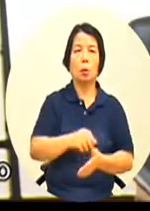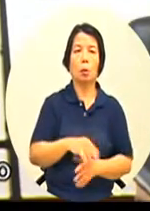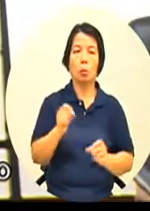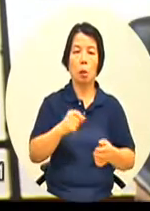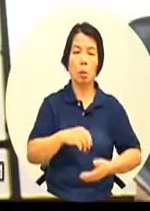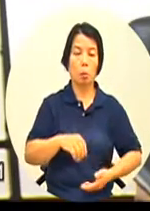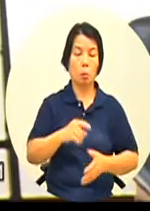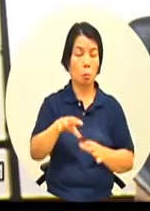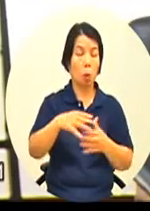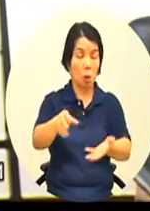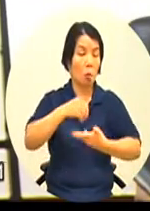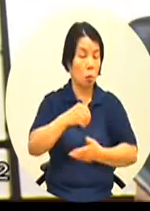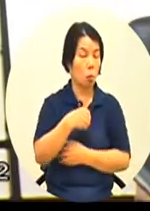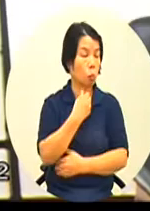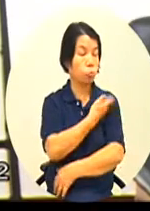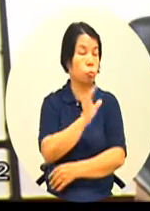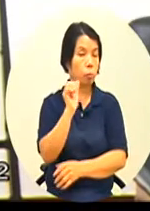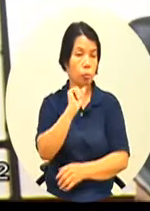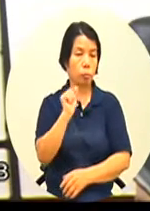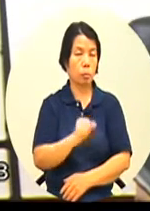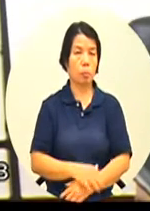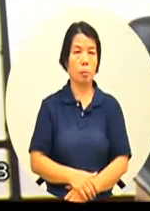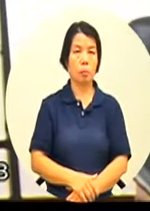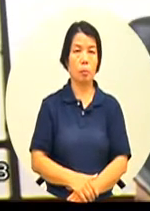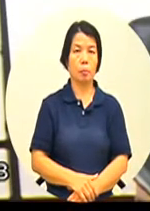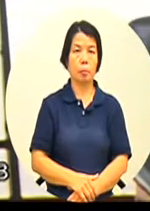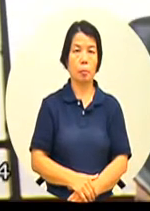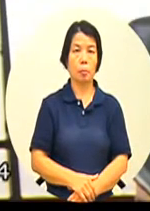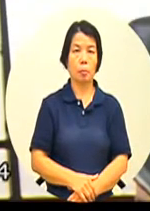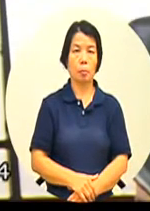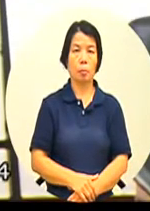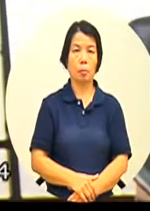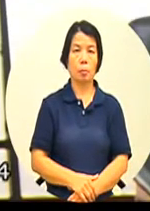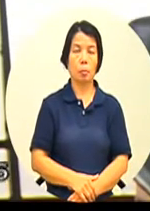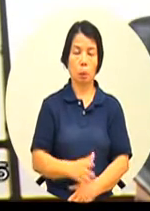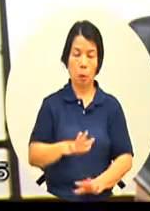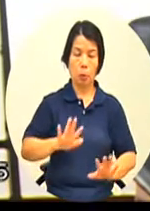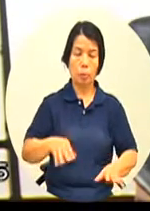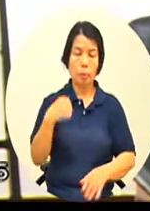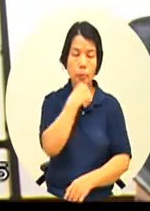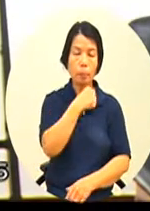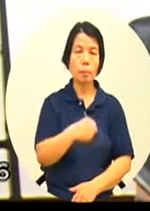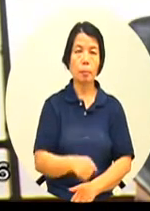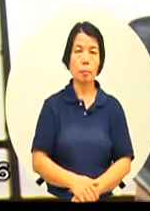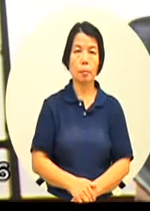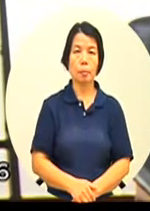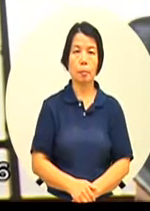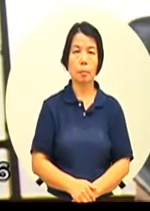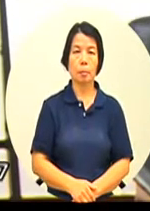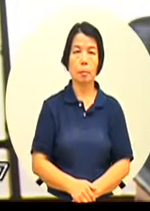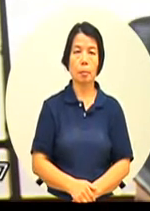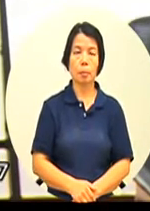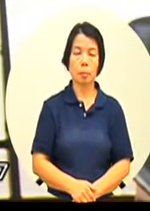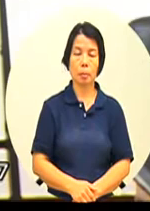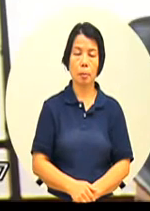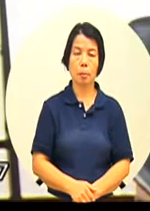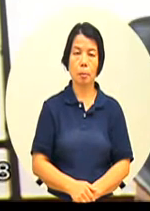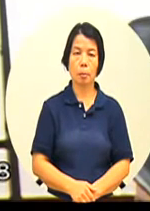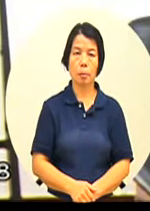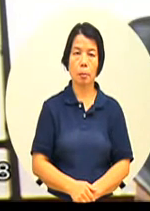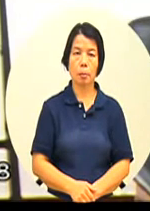吧。那其实我会觉得说，其实至少在台湾啊，我想我们还 OK 啦。其